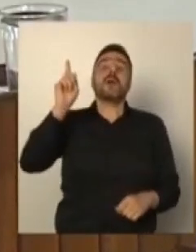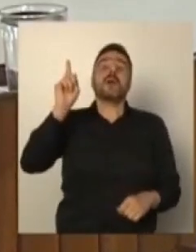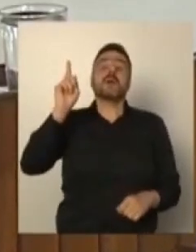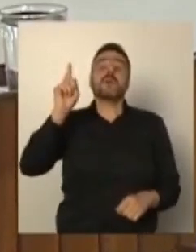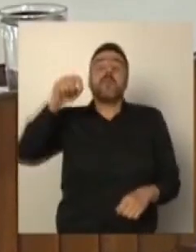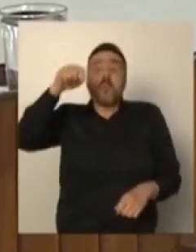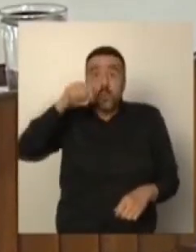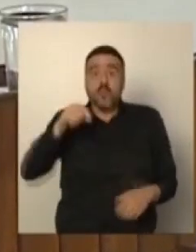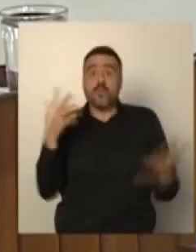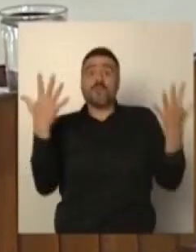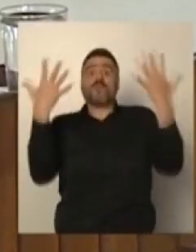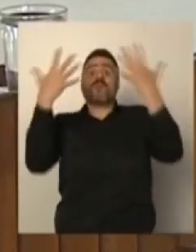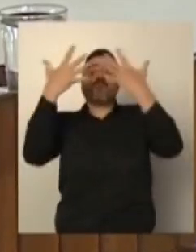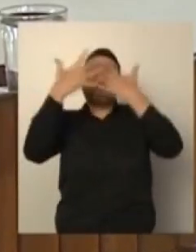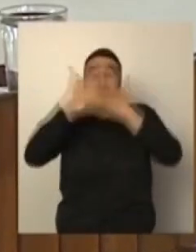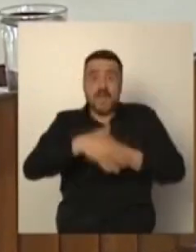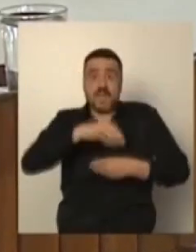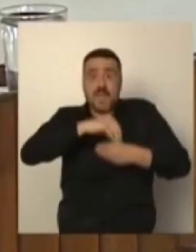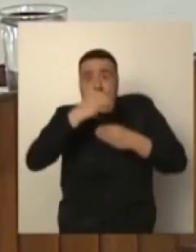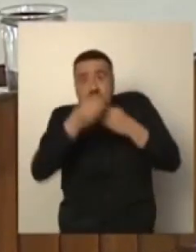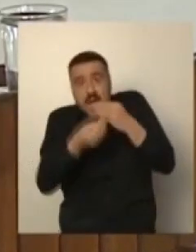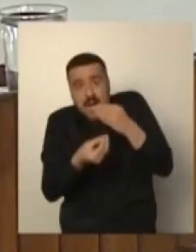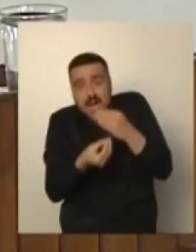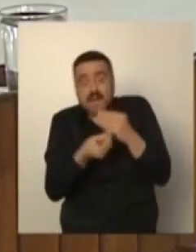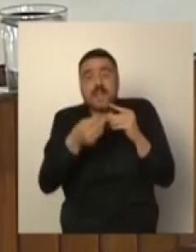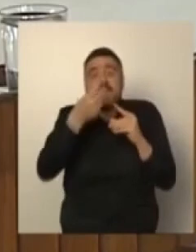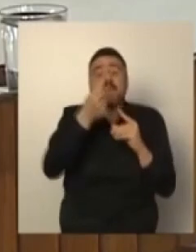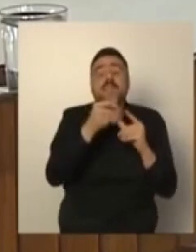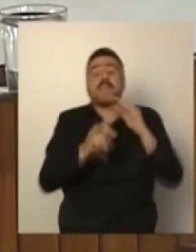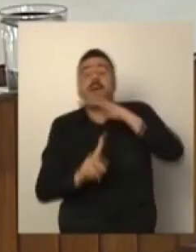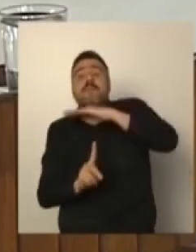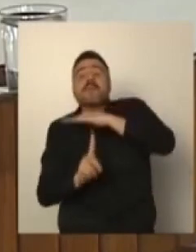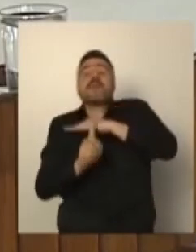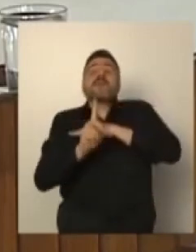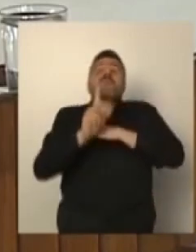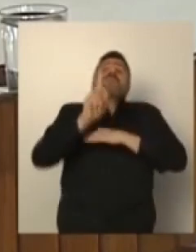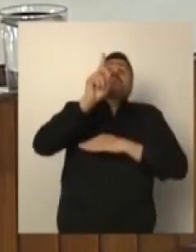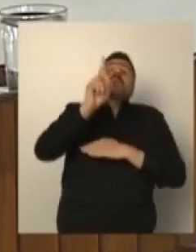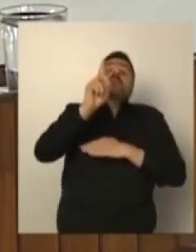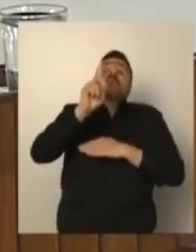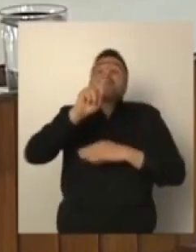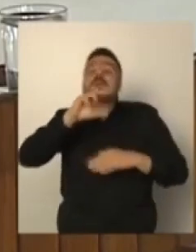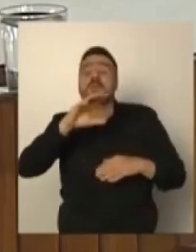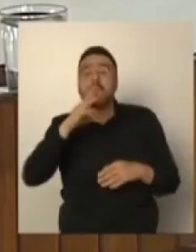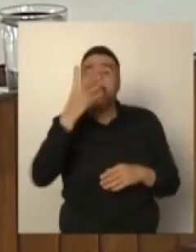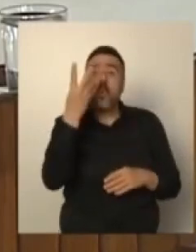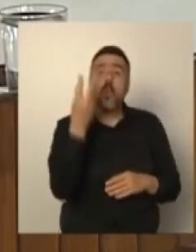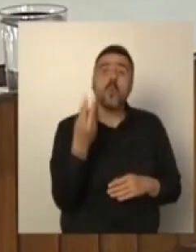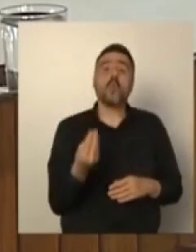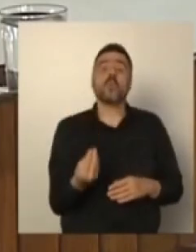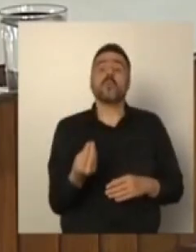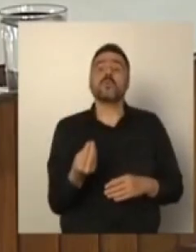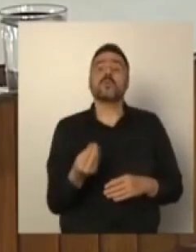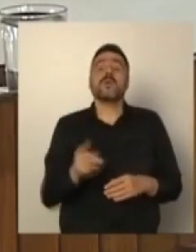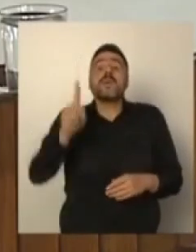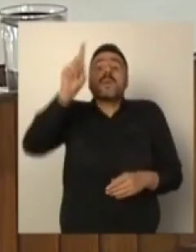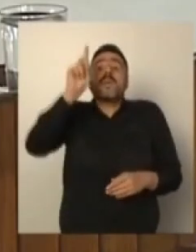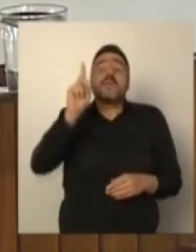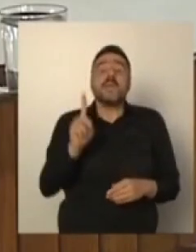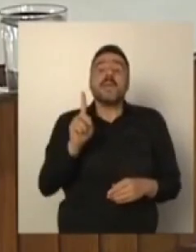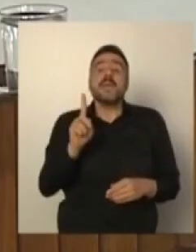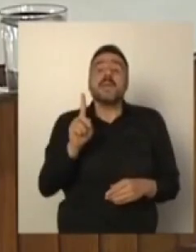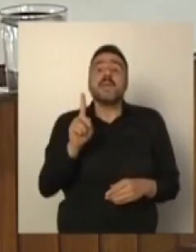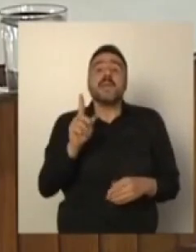bu gece hürmetine İsra ve Miraç hadisesinin gerçekleştiği ilk kıblemiz